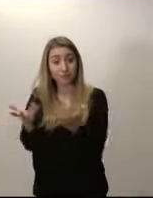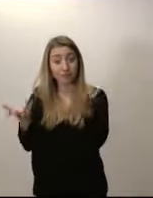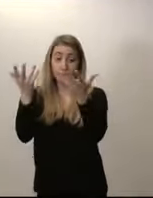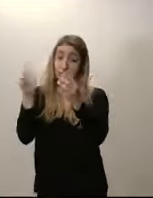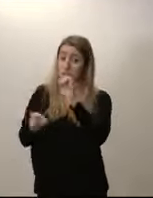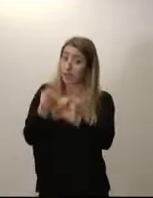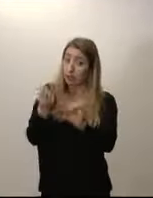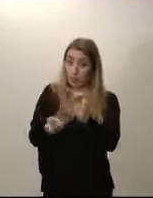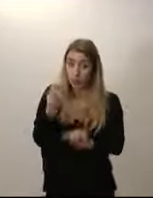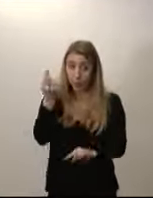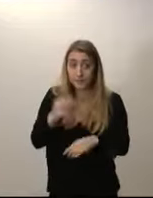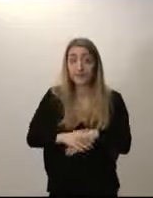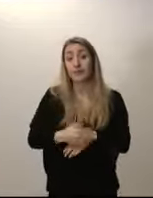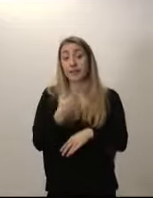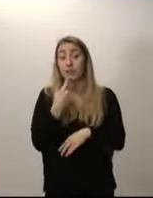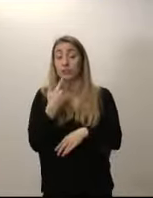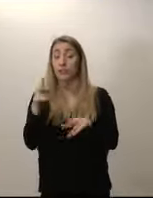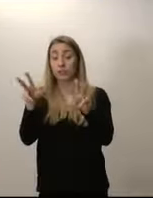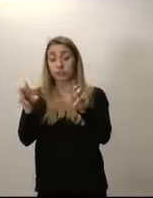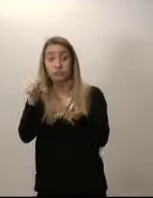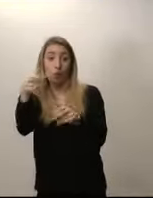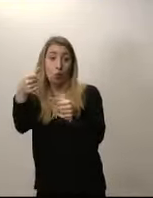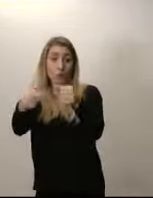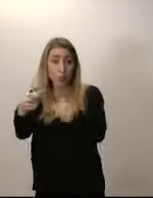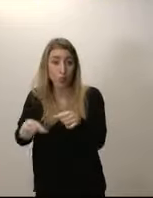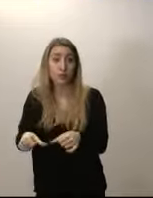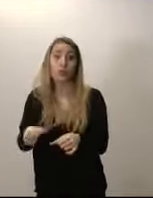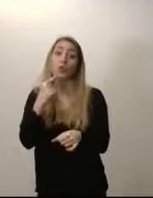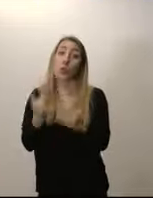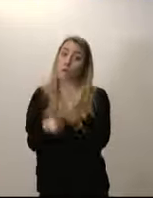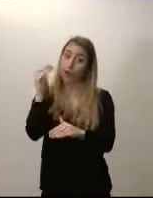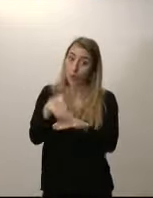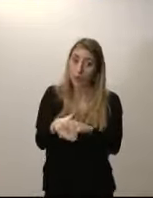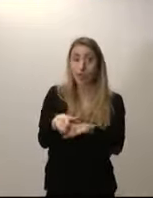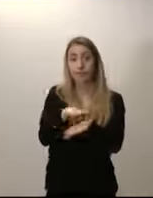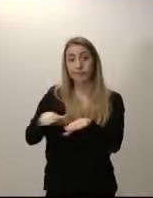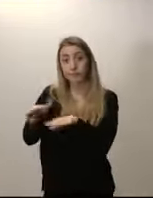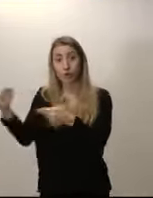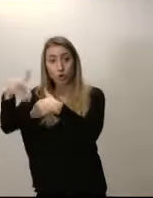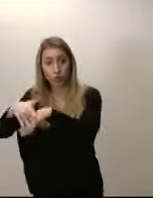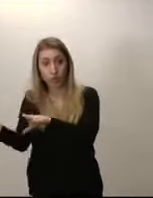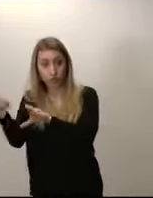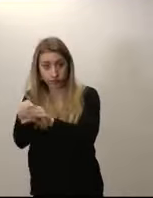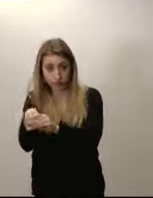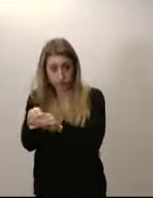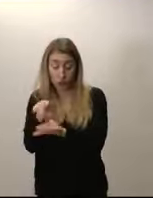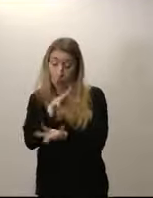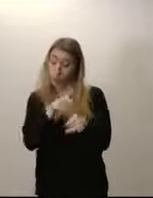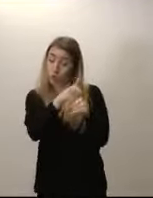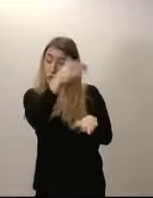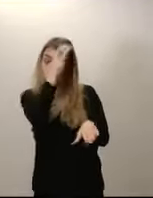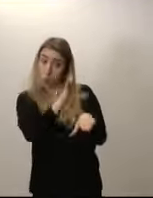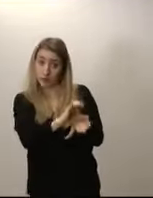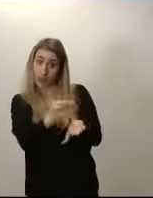de ce troisième lieu et donc du puzzle durant la journée, mais le soir aussi, comme le concept le définit. C'est un peu